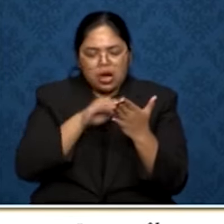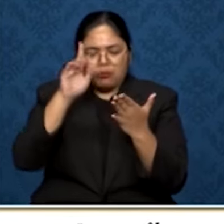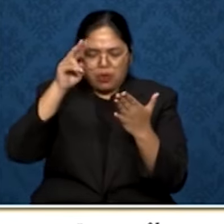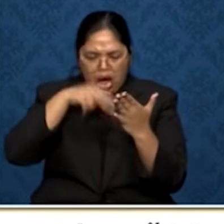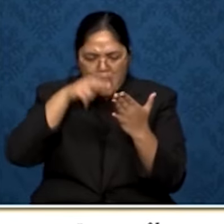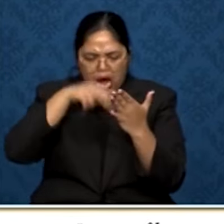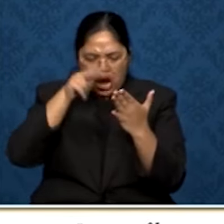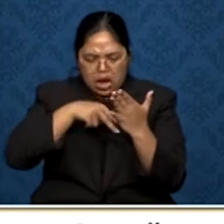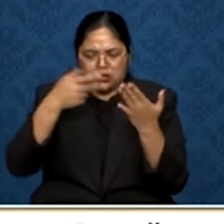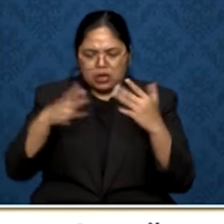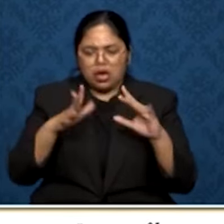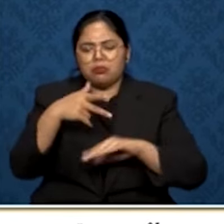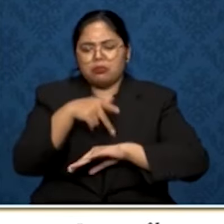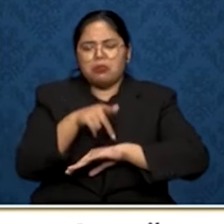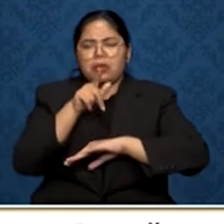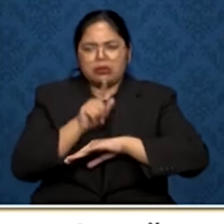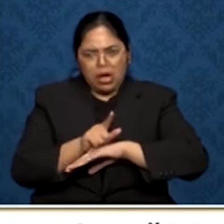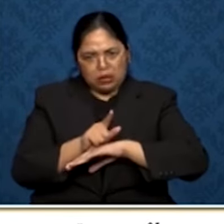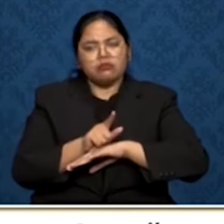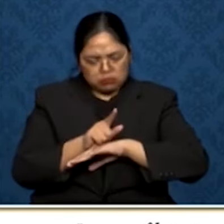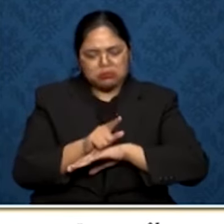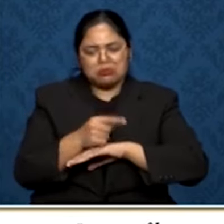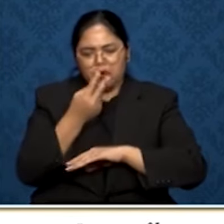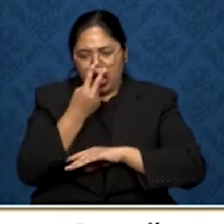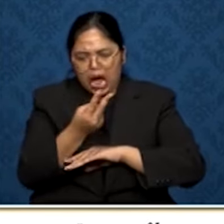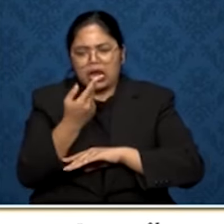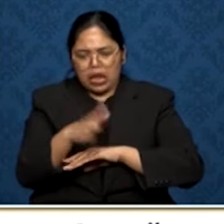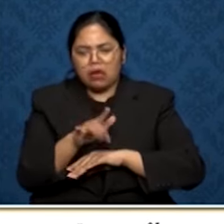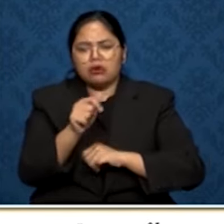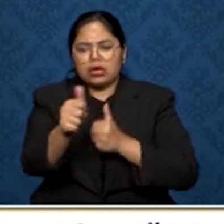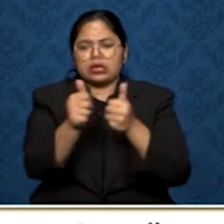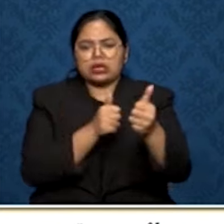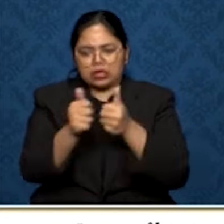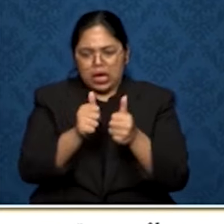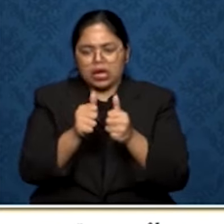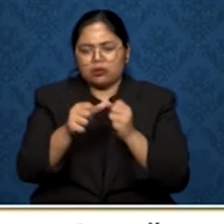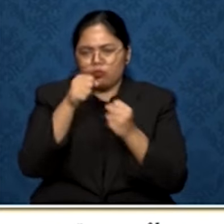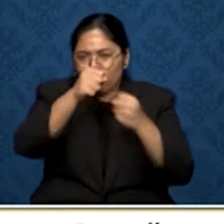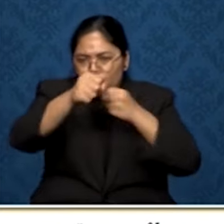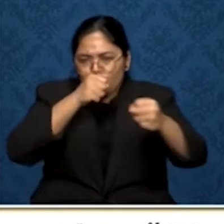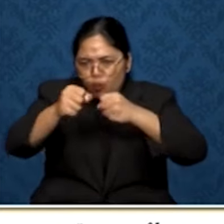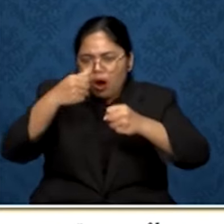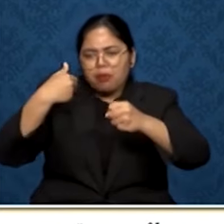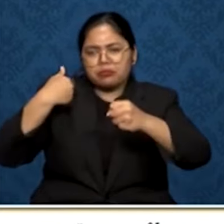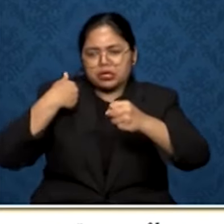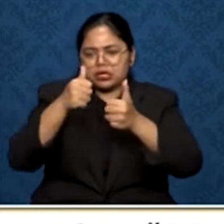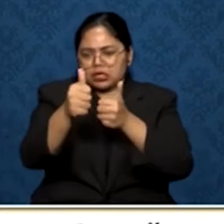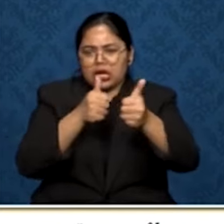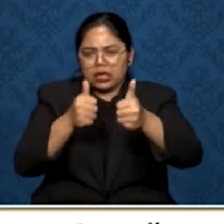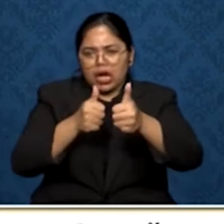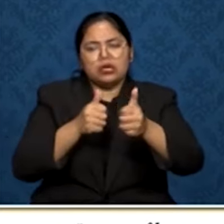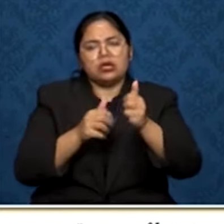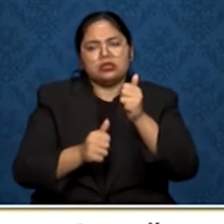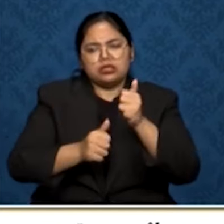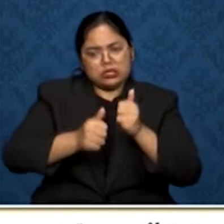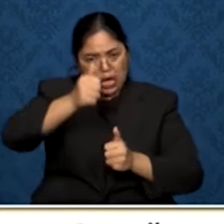ระทาน ก็ น่าสุใจครับมีการแ่งขัน มวย Amazing มวยไย World Festival แข่งขันชิงแชรมม